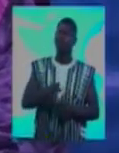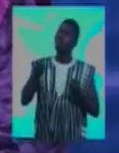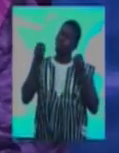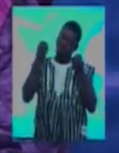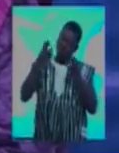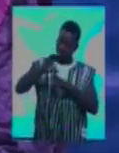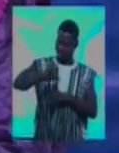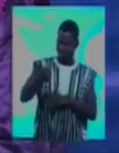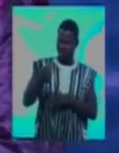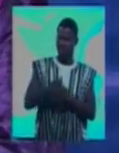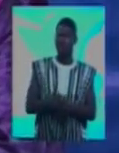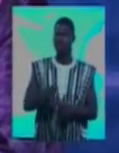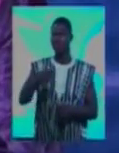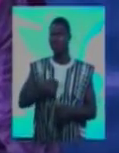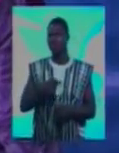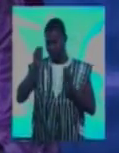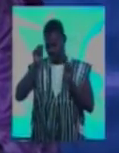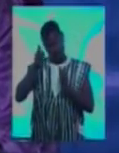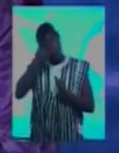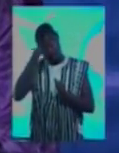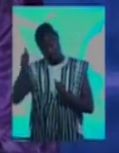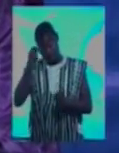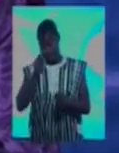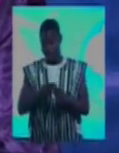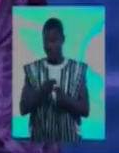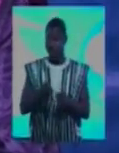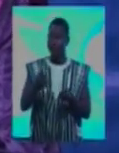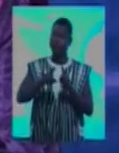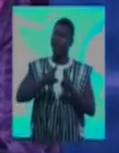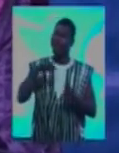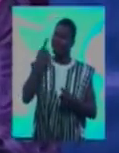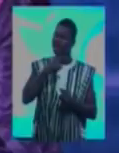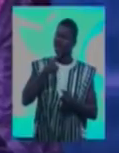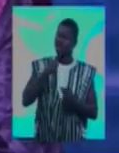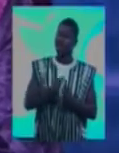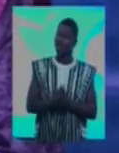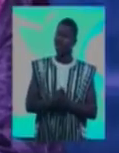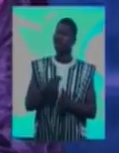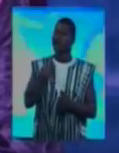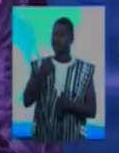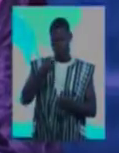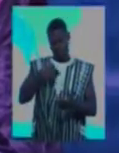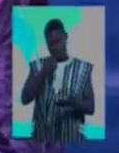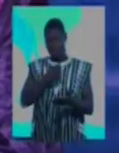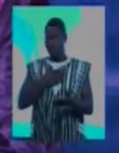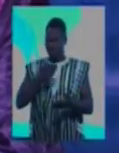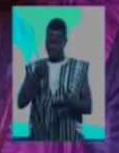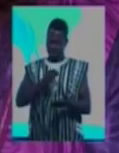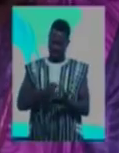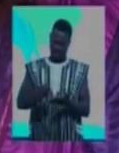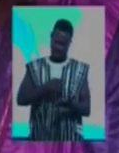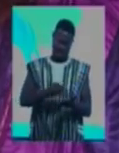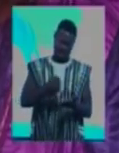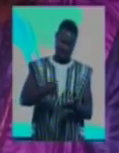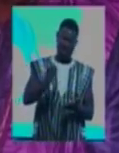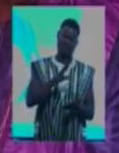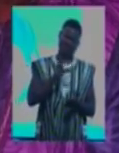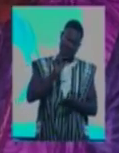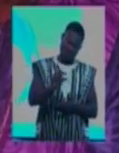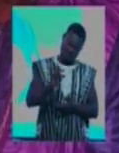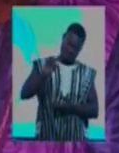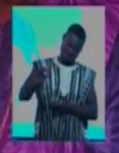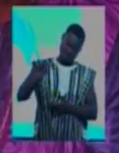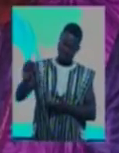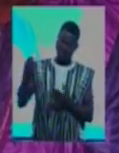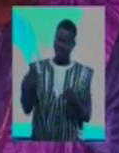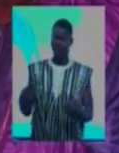beaucoup d'autres hein, que je ne saurais citer ici, et qui ont dit, moi aussi j'ai écrit, moi aussi j'ai publié. Et donc, petit à petit, aujourd'hui